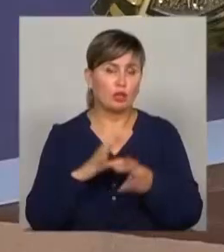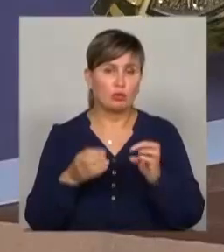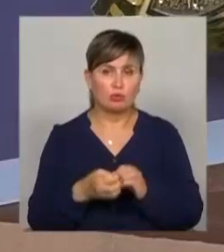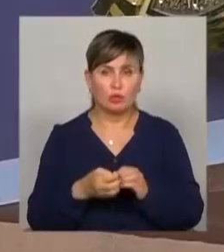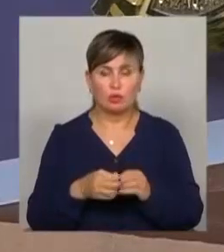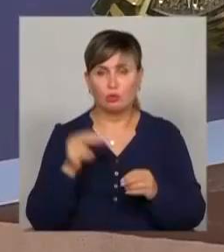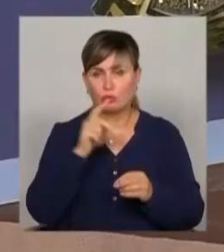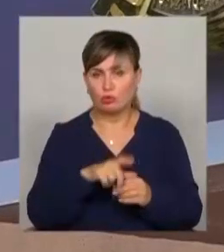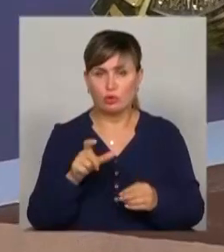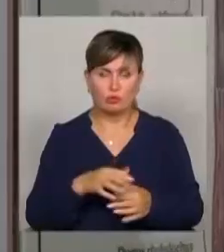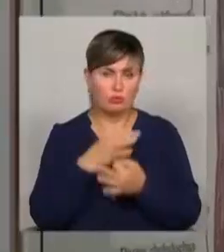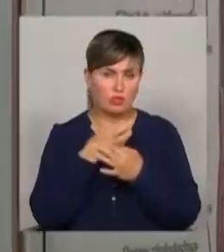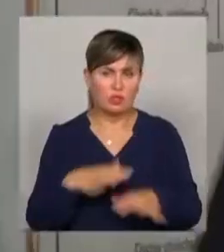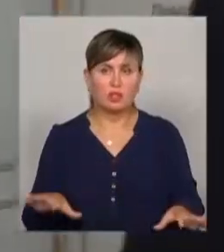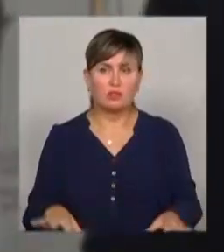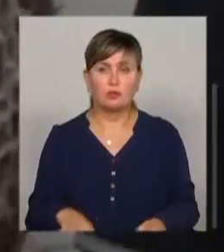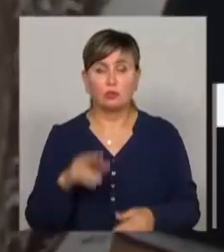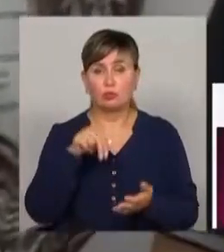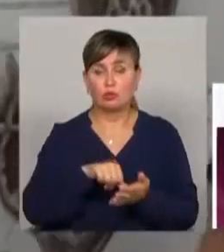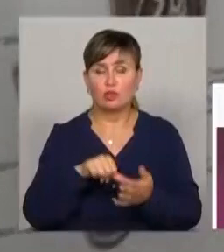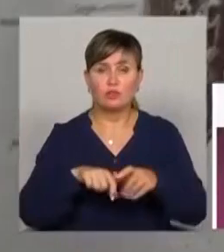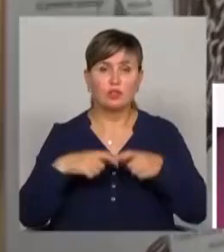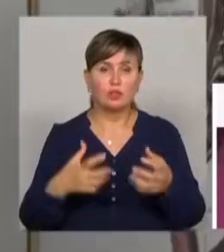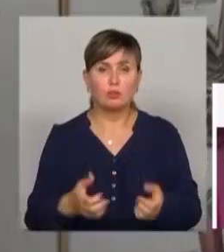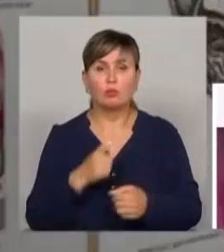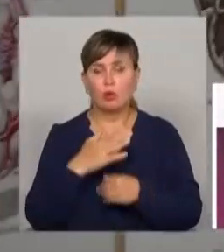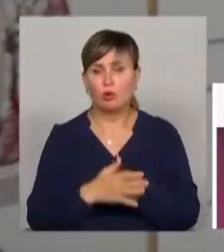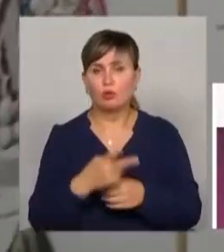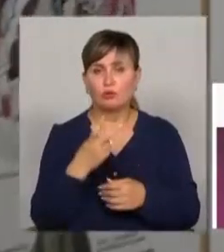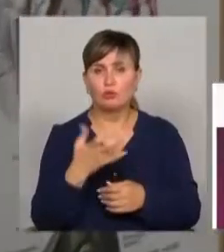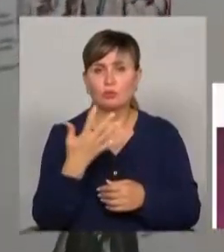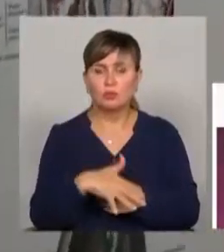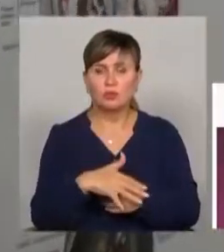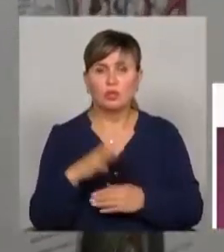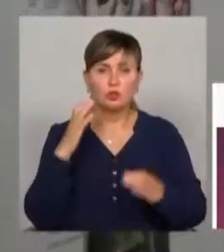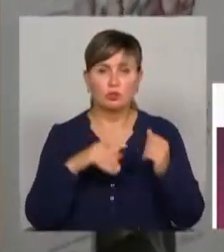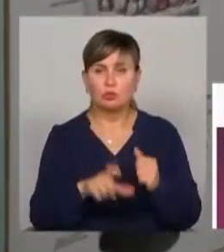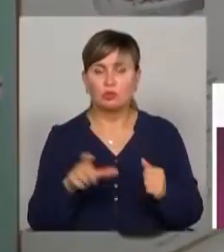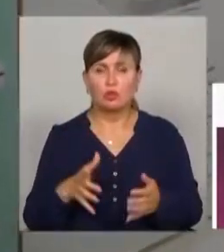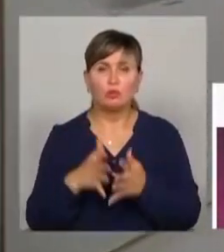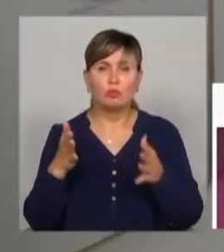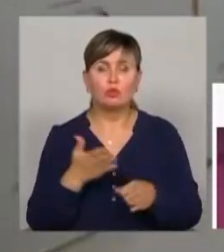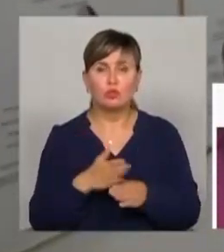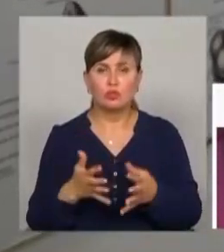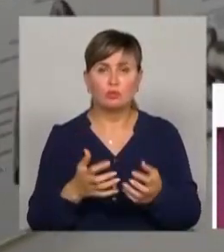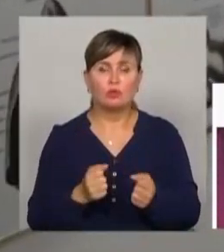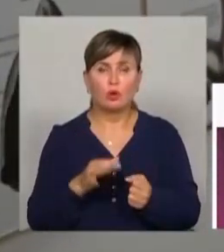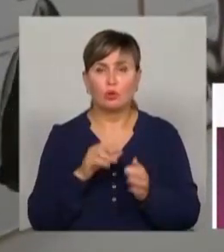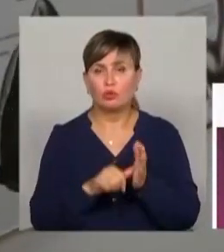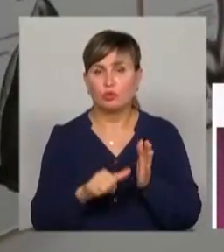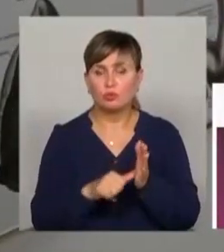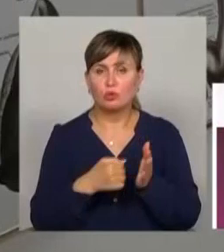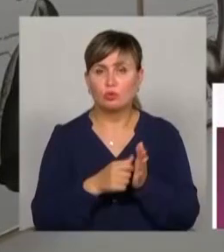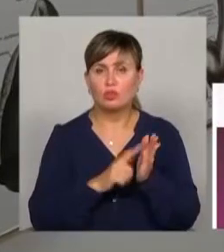аттестации учащихся не устраивают. Участие в тестировании принимали порядка 250 студентов. Большая часть из них набрала от 60